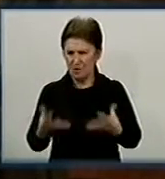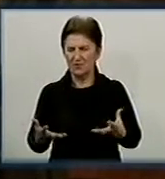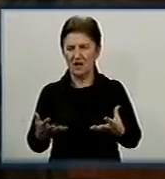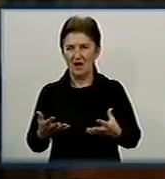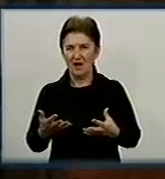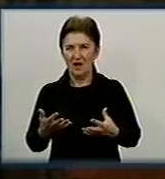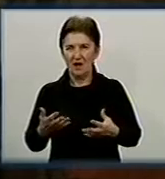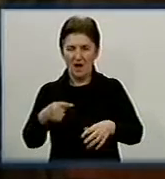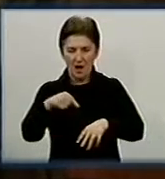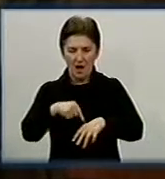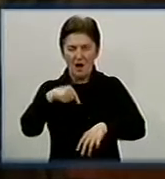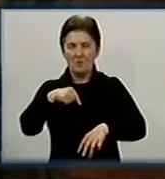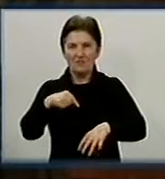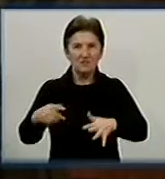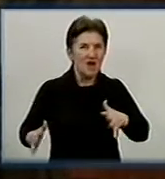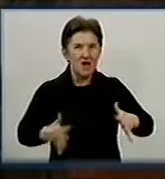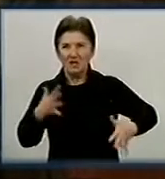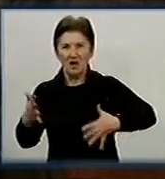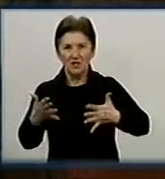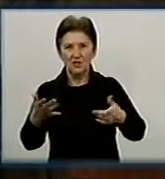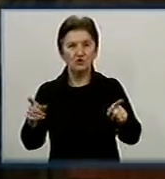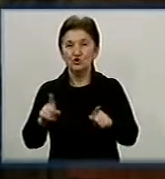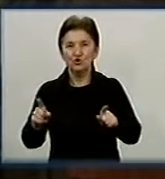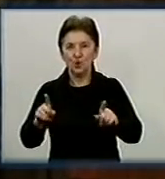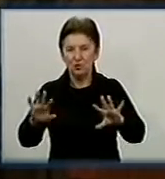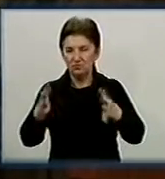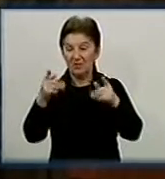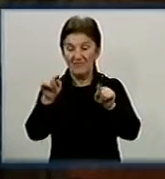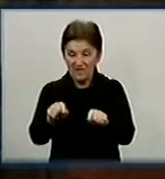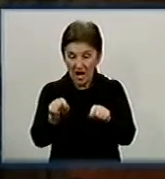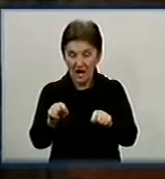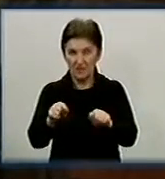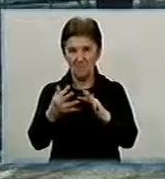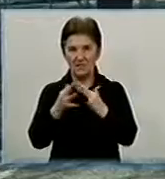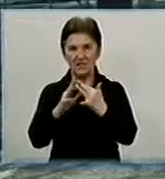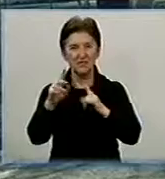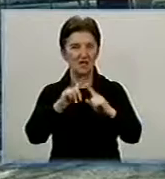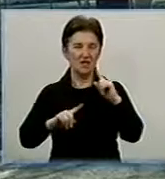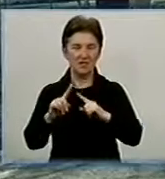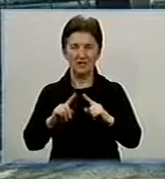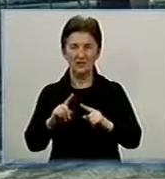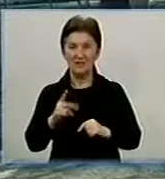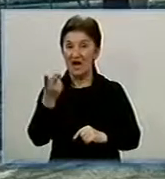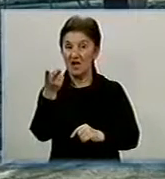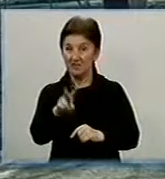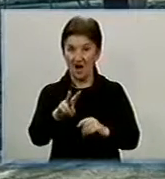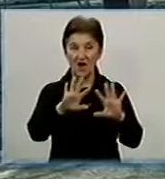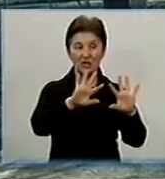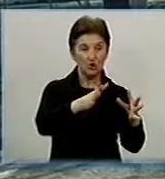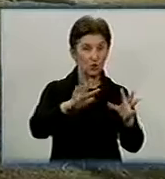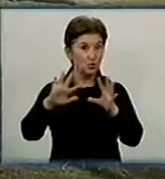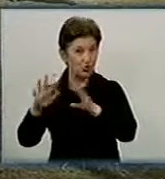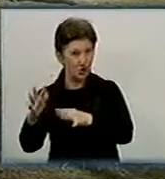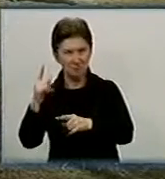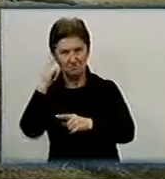на то, что происходило в данном селе, данной сельской раде. Ці два випадки правоохоронців спочатку розслідували